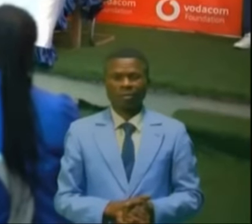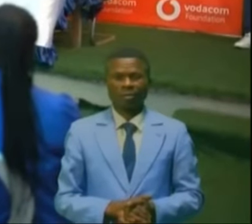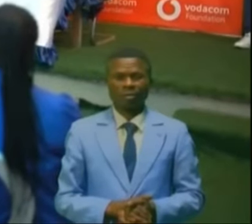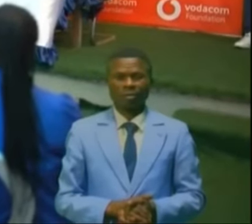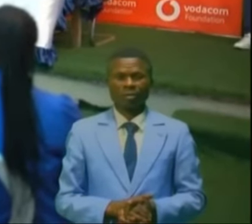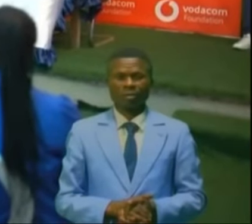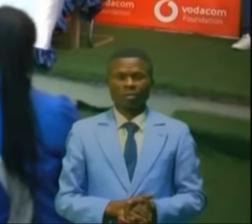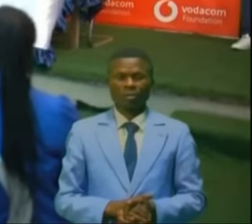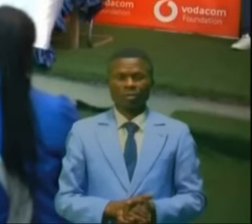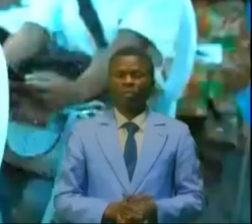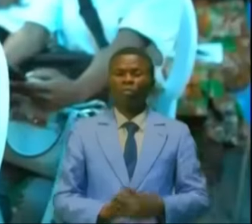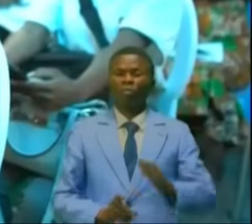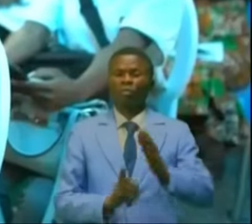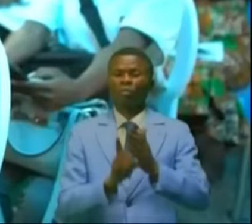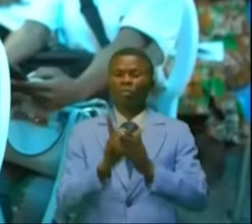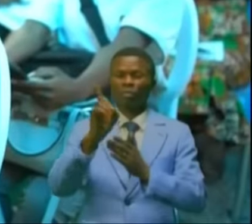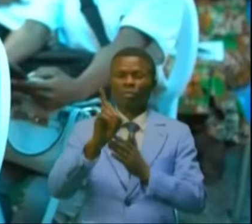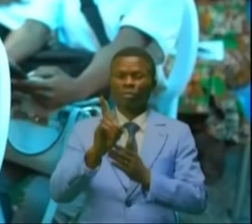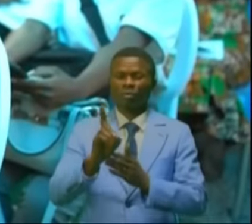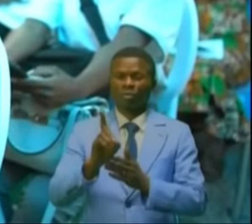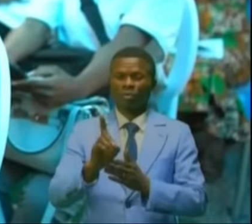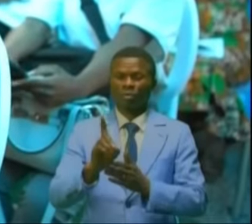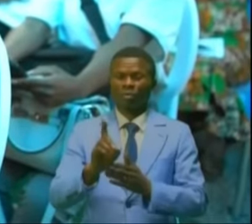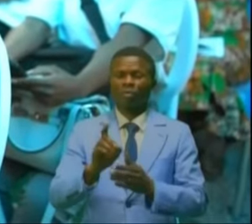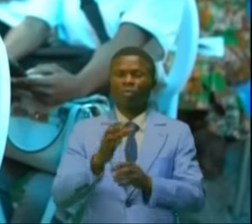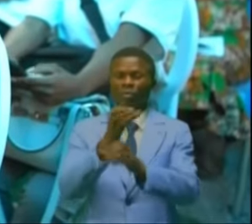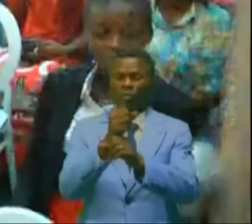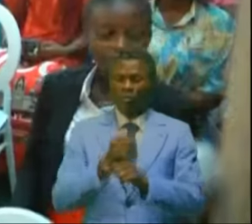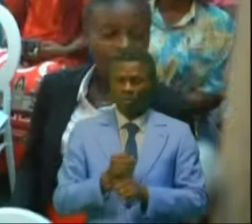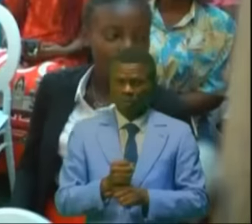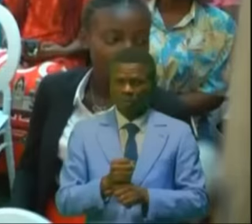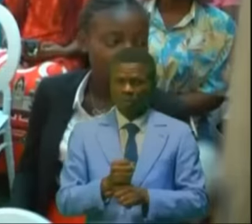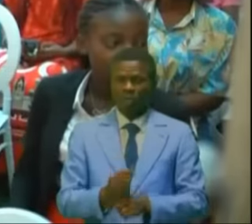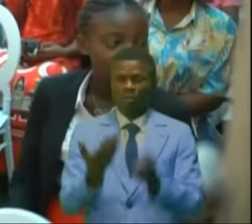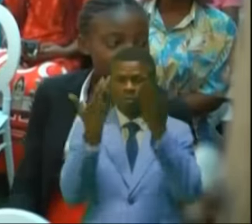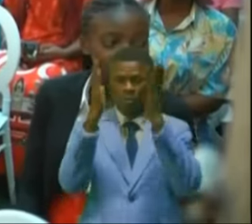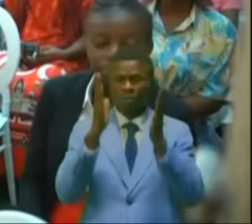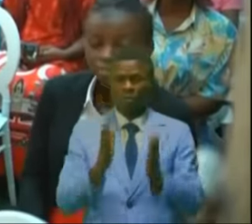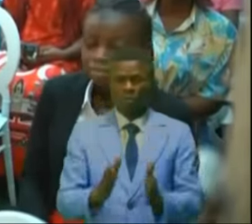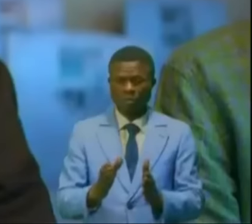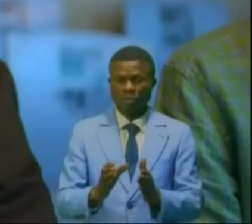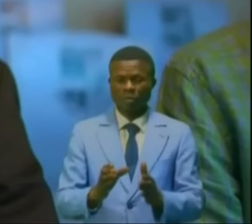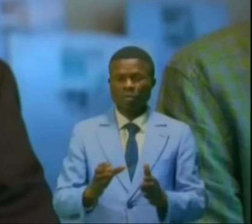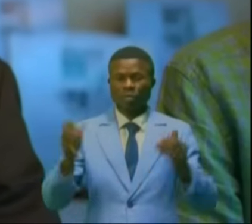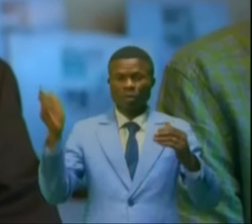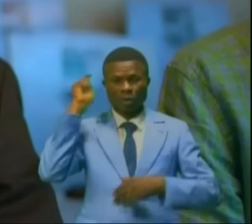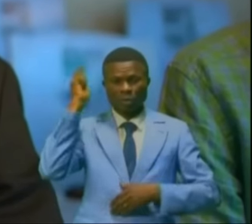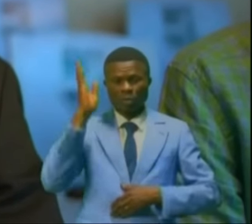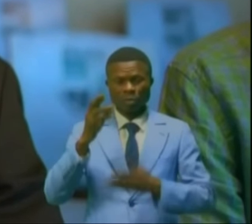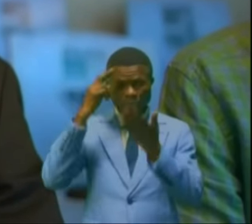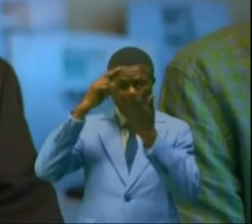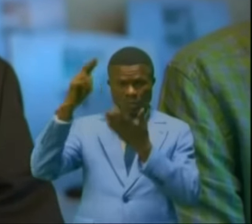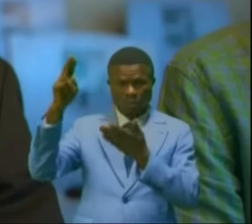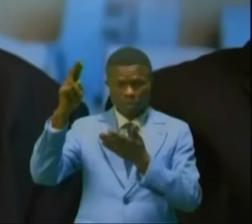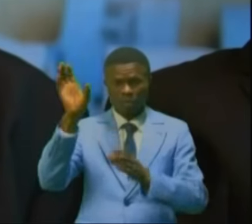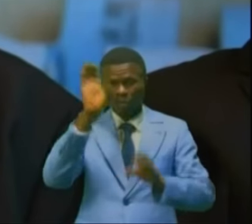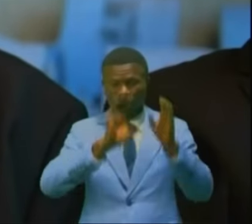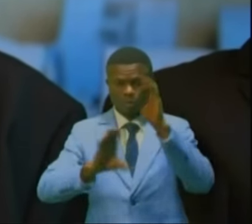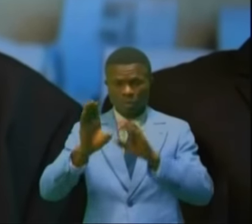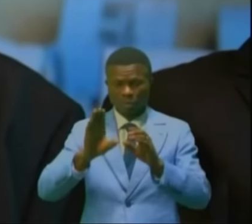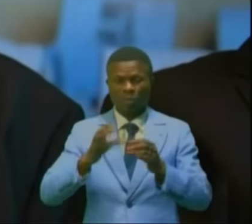C'est un coup des pouces et pas de moindre que viennent de recevoir ces étudiants et corps scientifiques de l'Université des